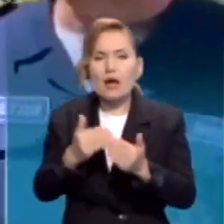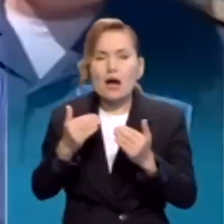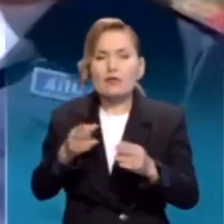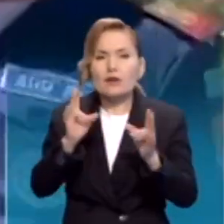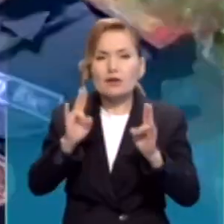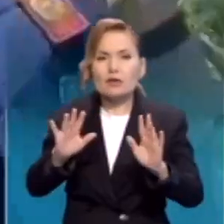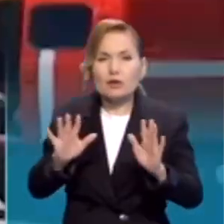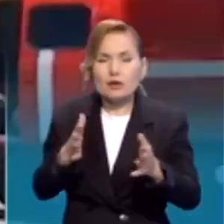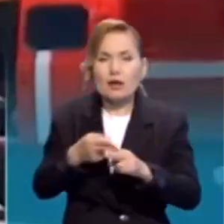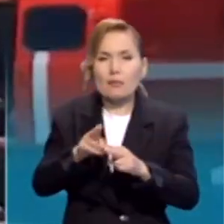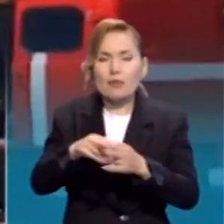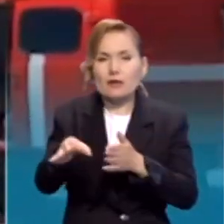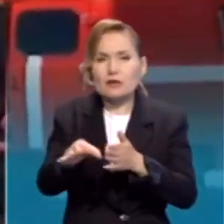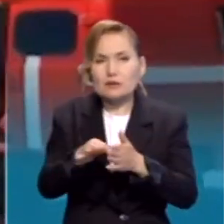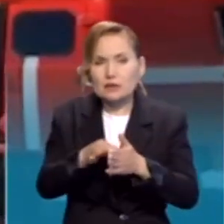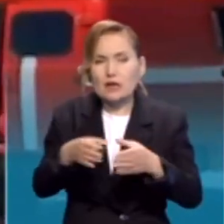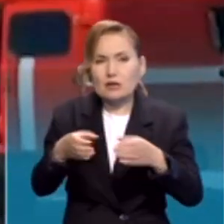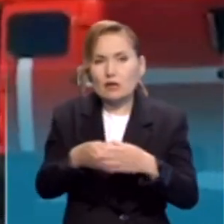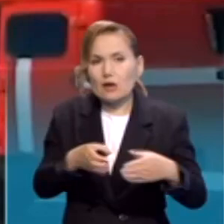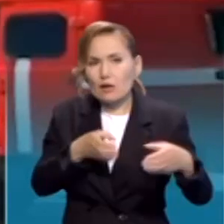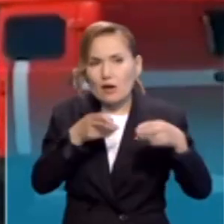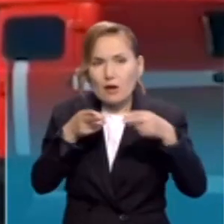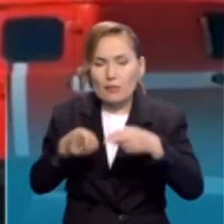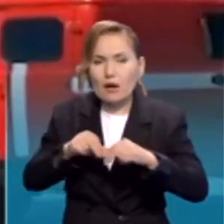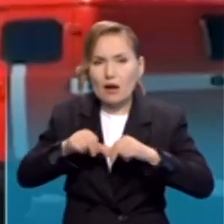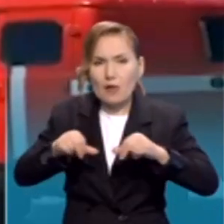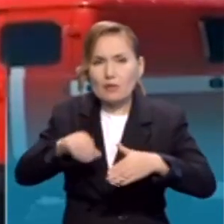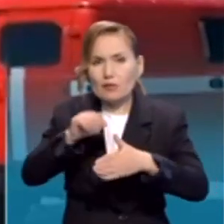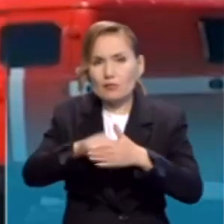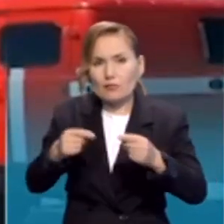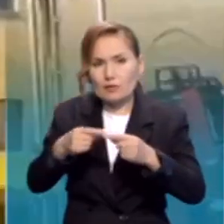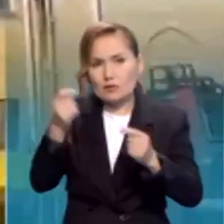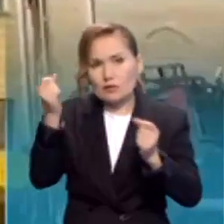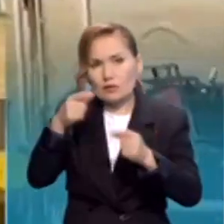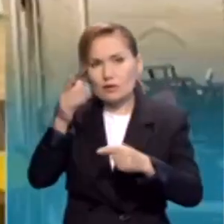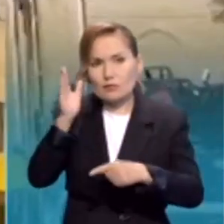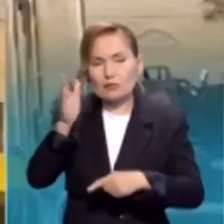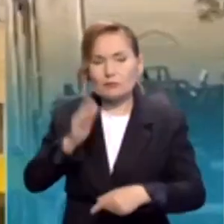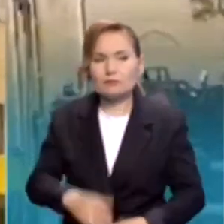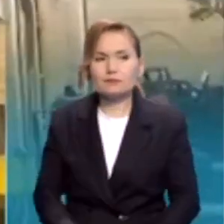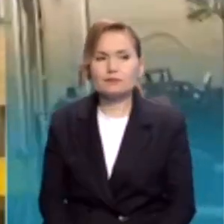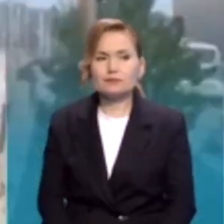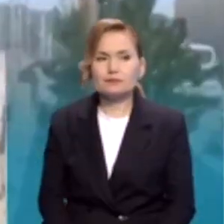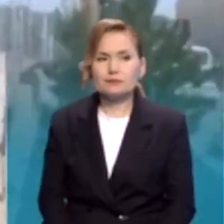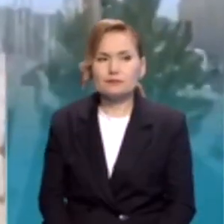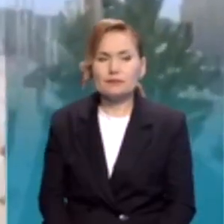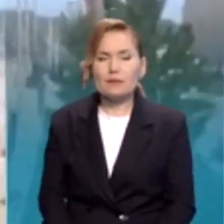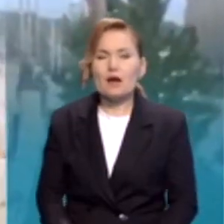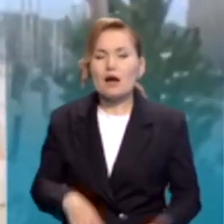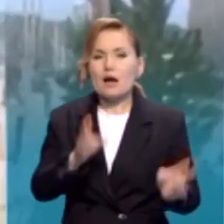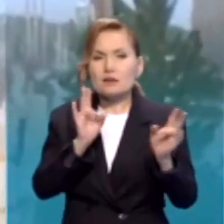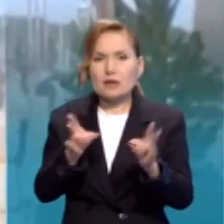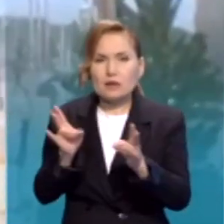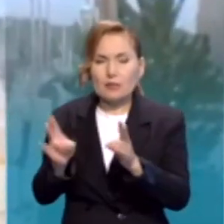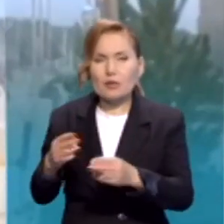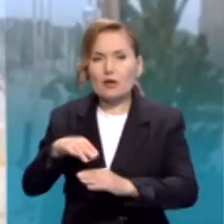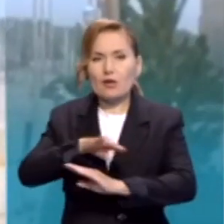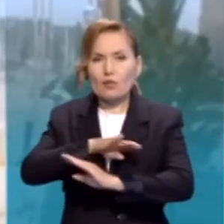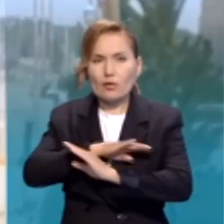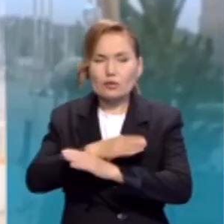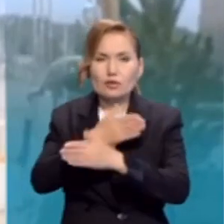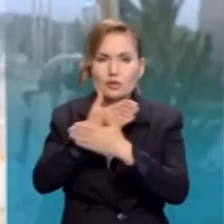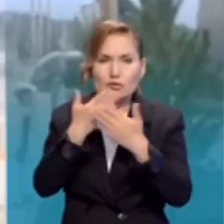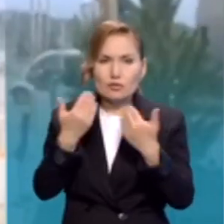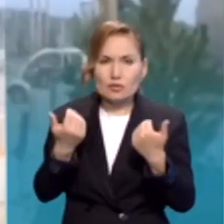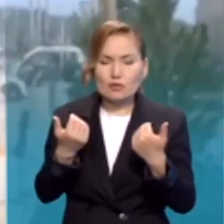оқиға орнында жедел штаб құрылып, өрттің шығу себебі анықталып жатыр. Зардап шеккендер мен жарақат